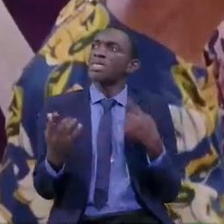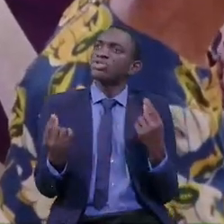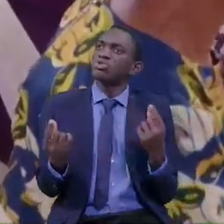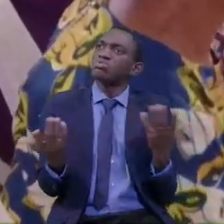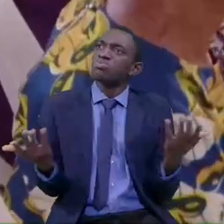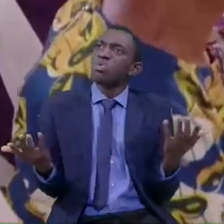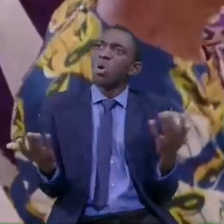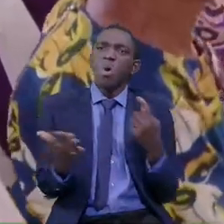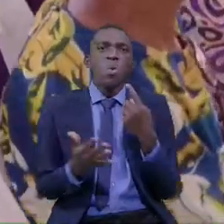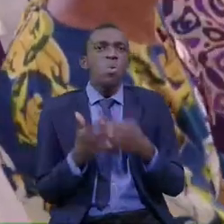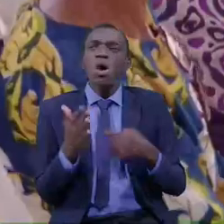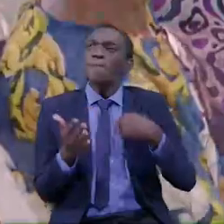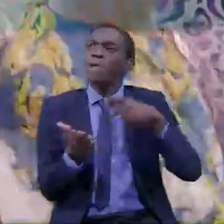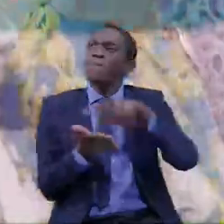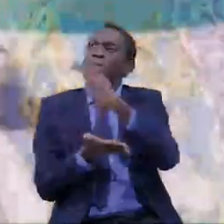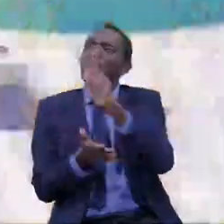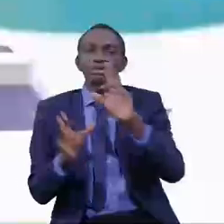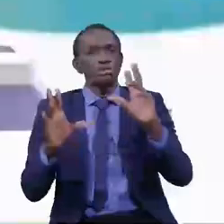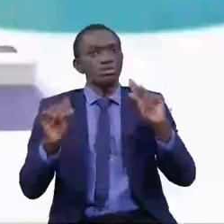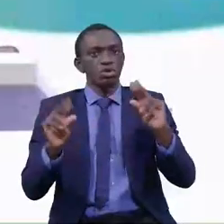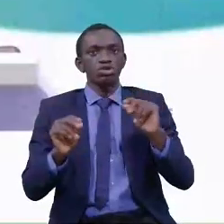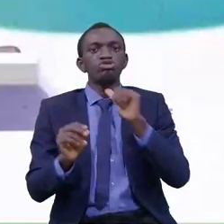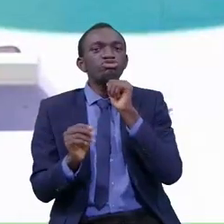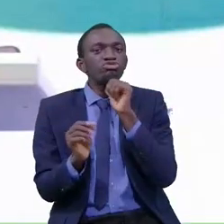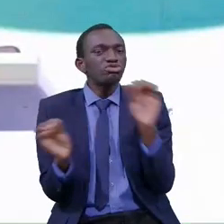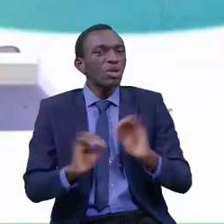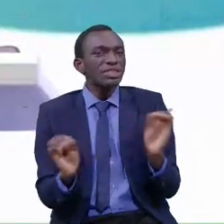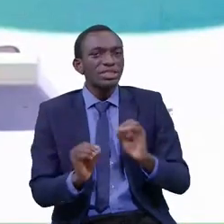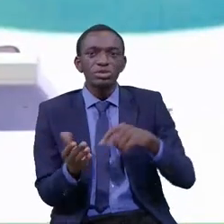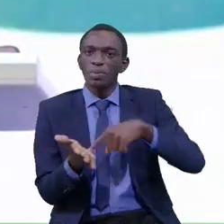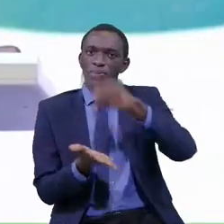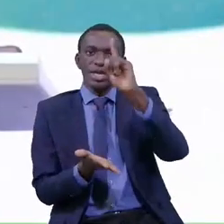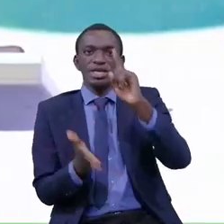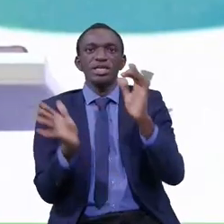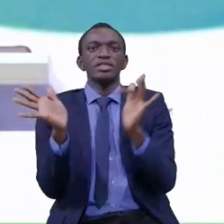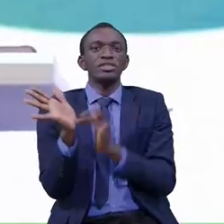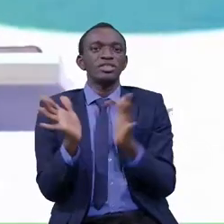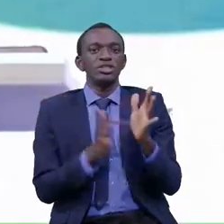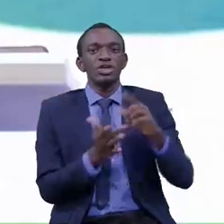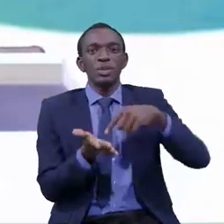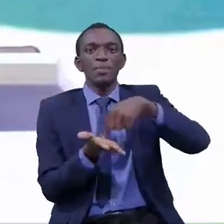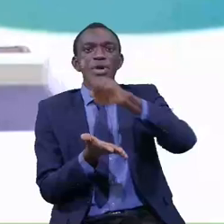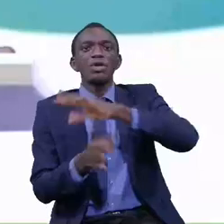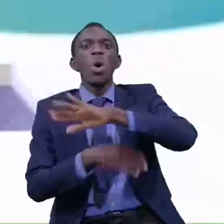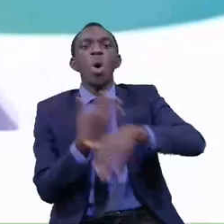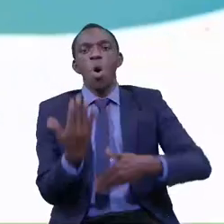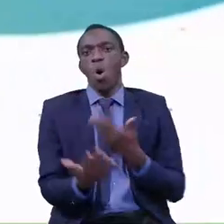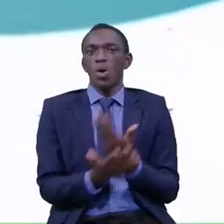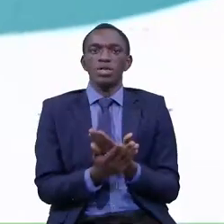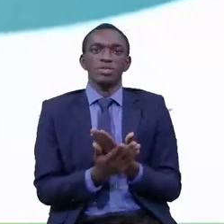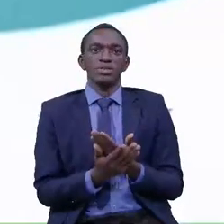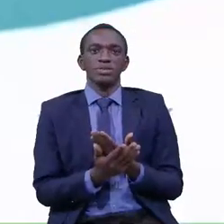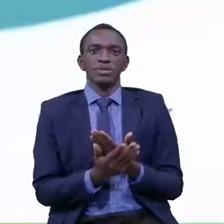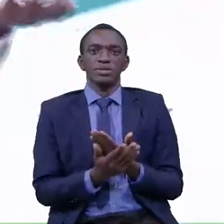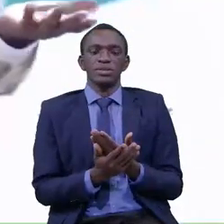Qu'est-ce que je paye? Il n'y a rien à payer. Jésus a tout payé.